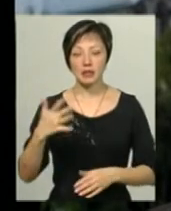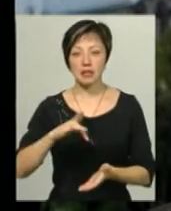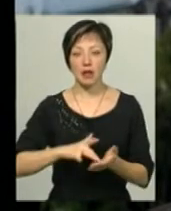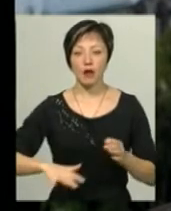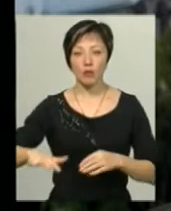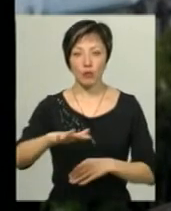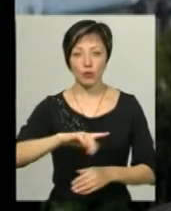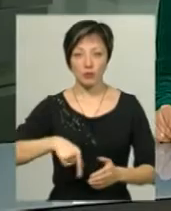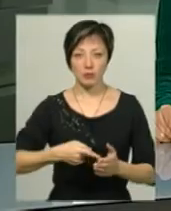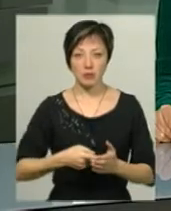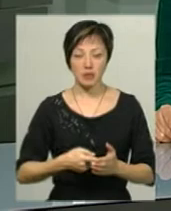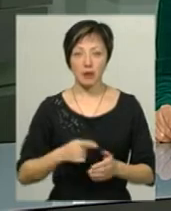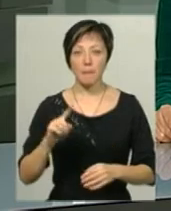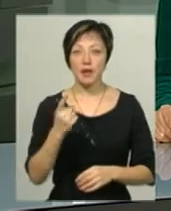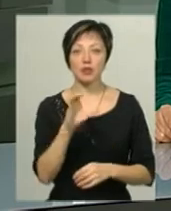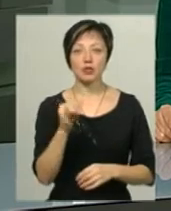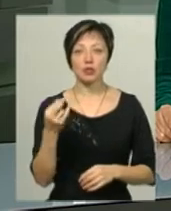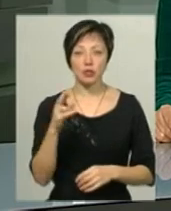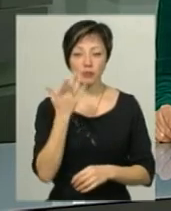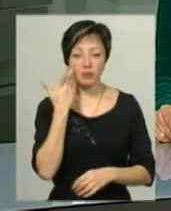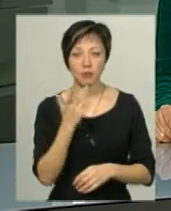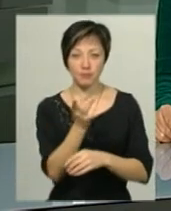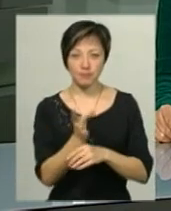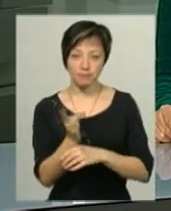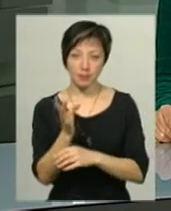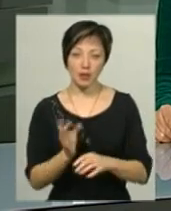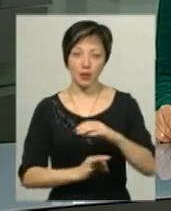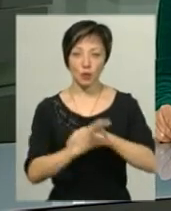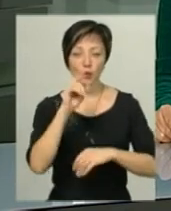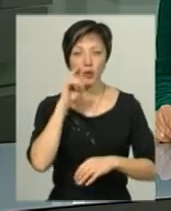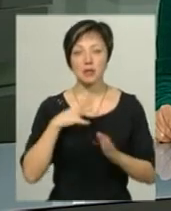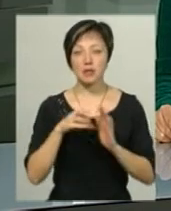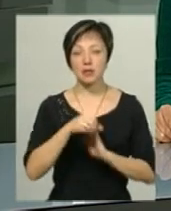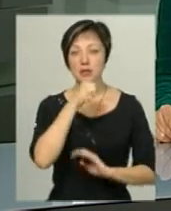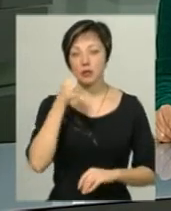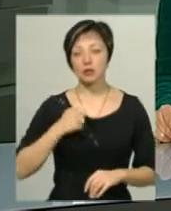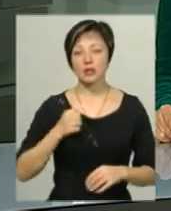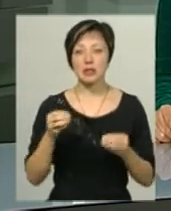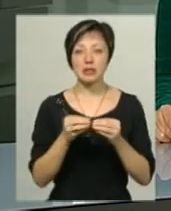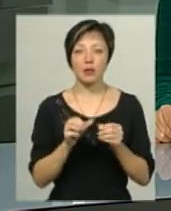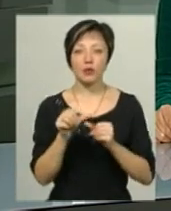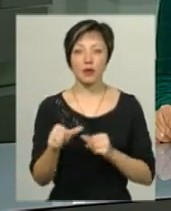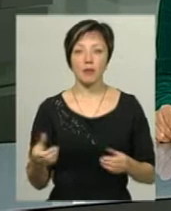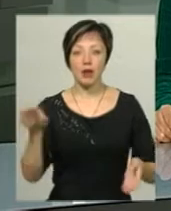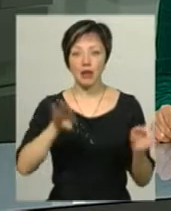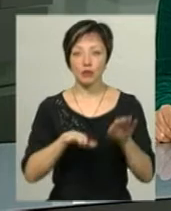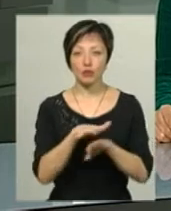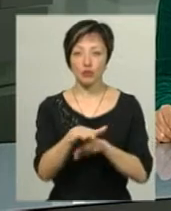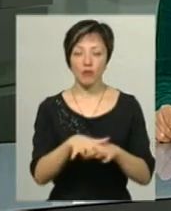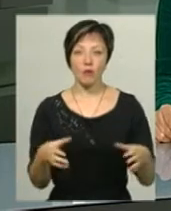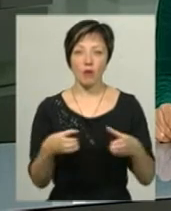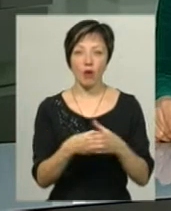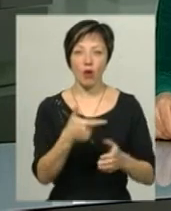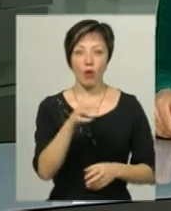площі міста. Нагадаю, 1 січня при мінометному обстрілі на сході країни загинув старший солдат 10-ї окремої гірсько-штурмової бригади